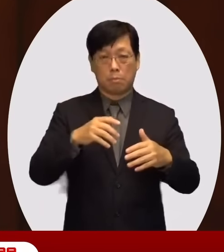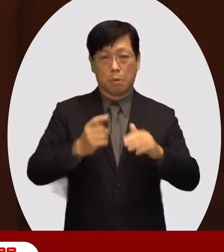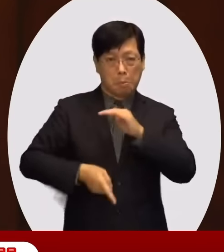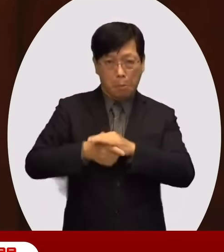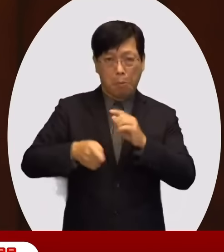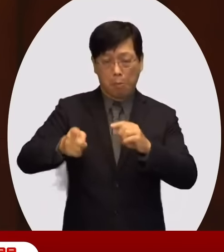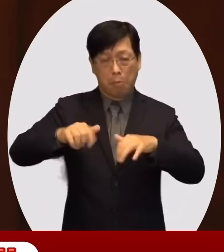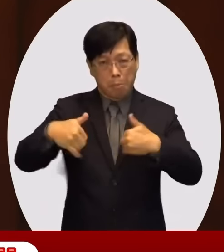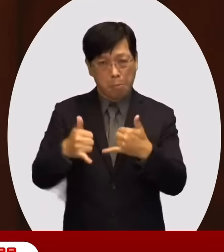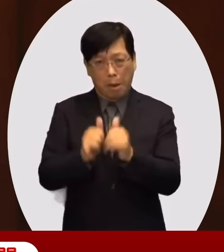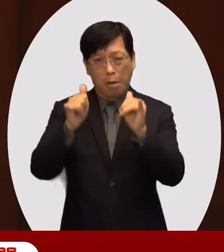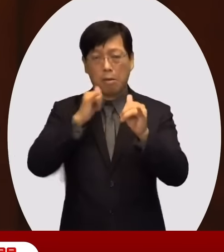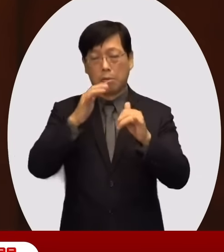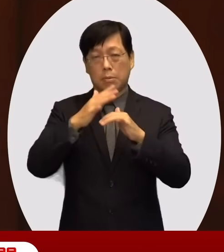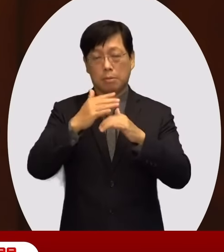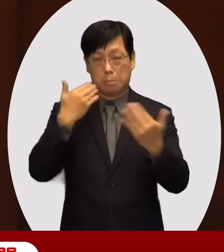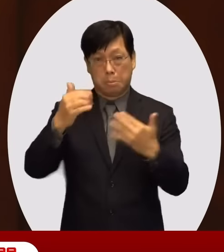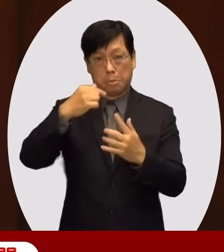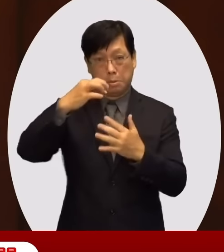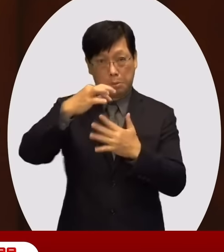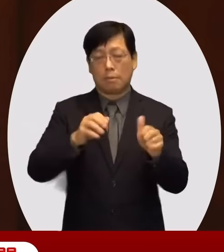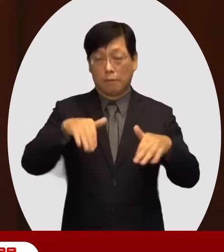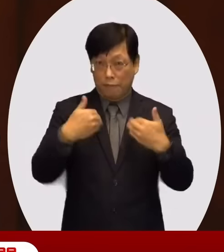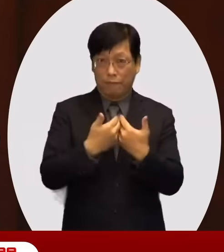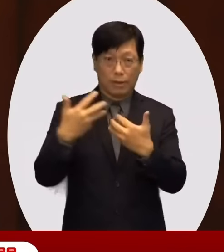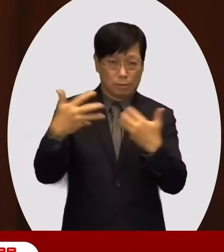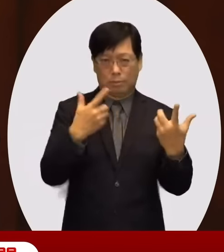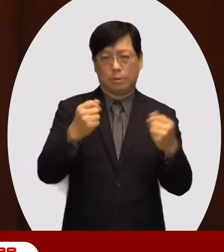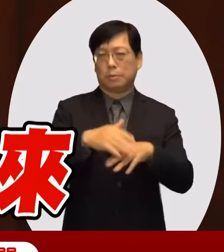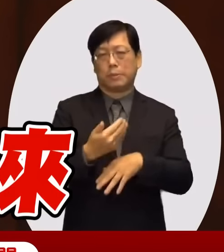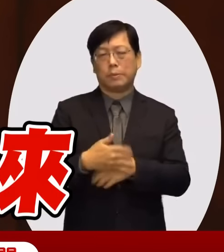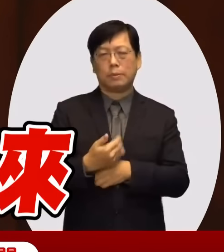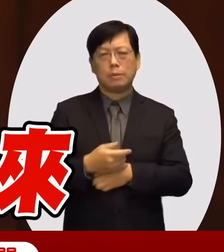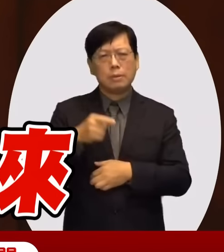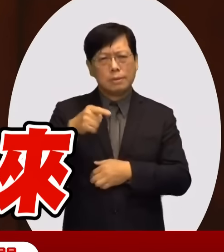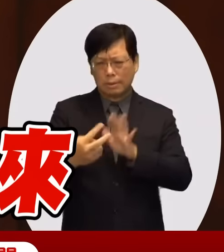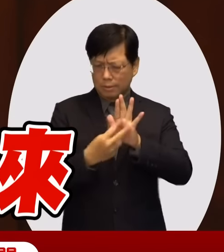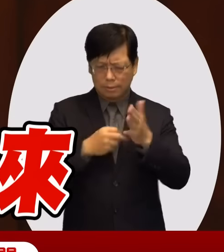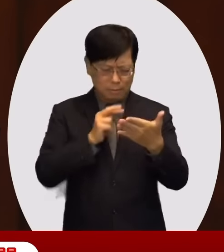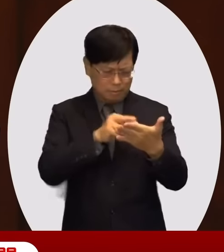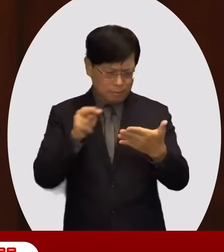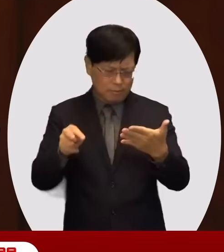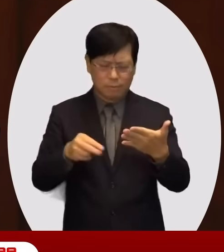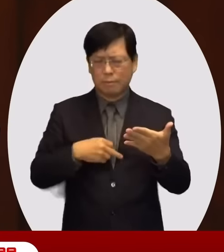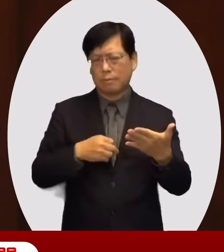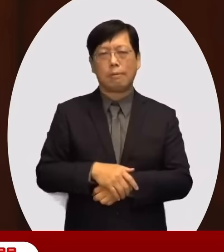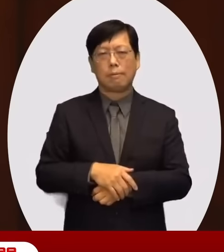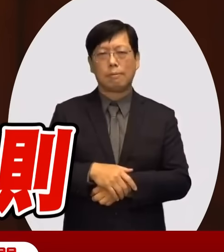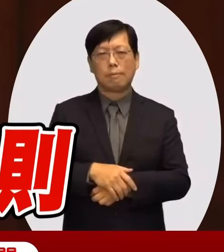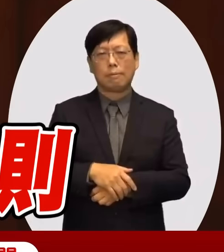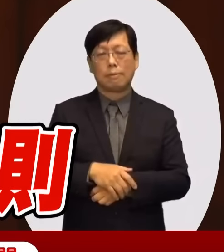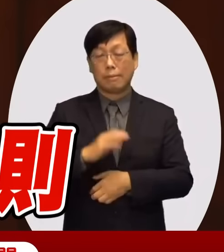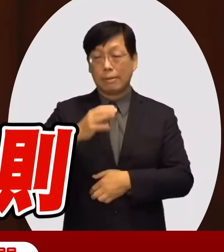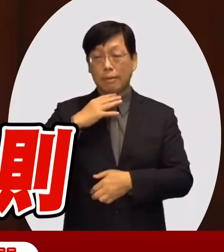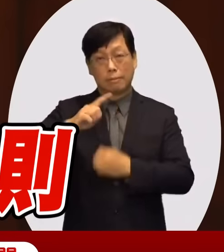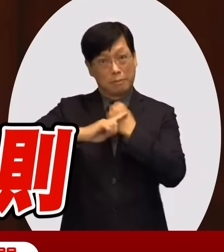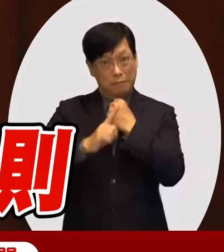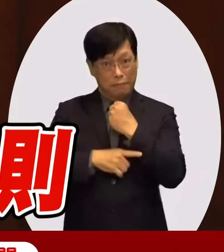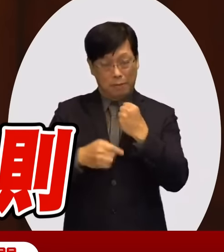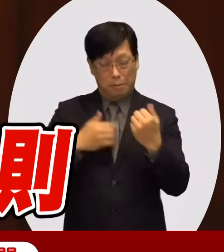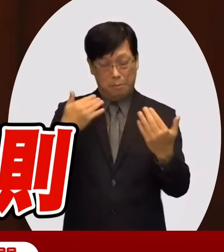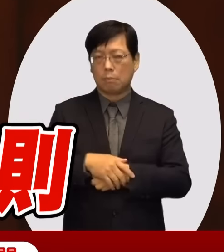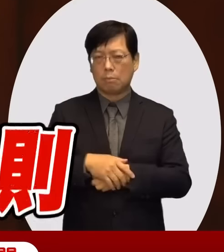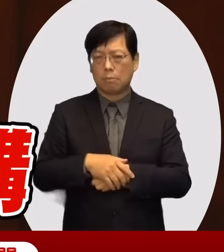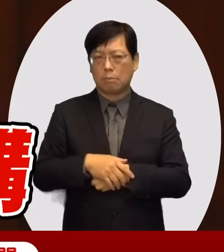所以反质询也不会违反明确性原则，这样的陈述其实在我看起来是疑问答问，但是就法律明确性